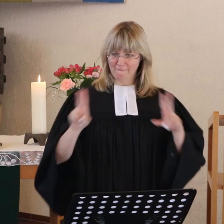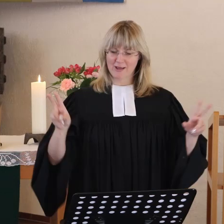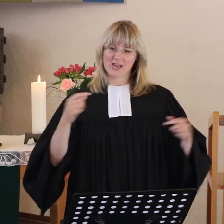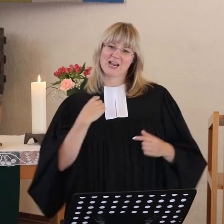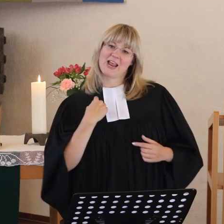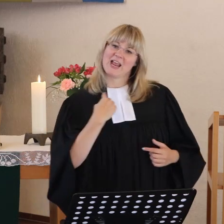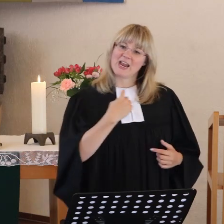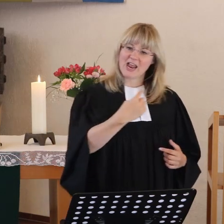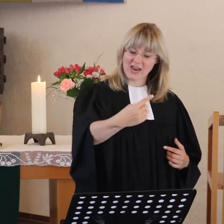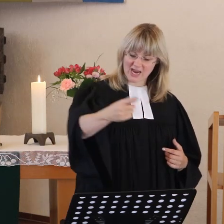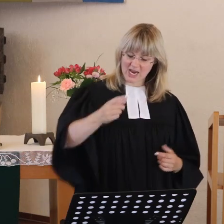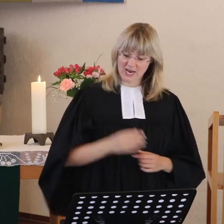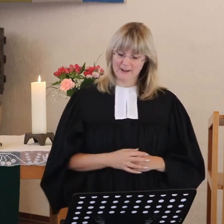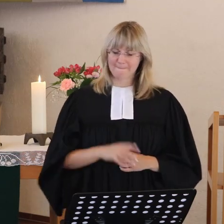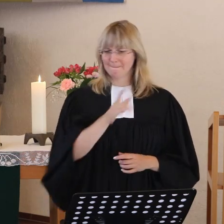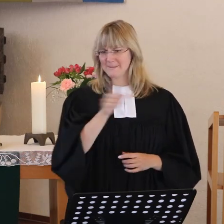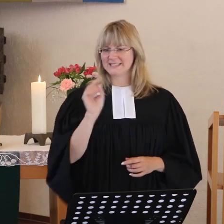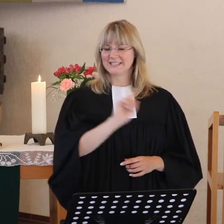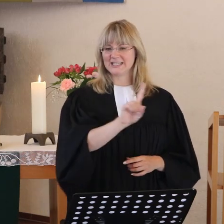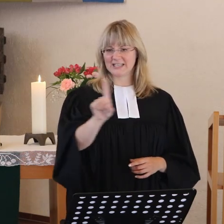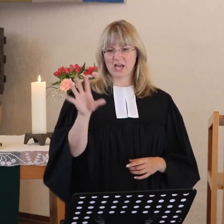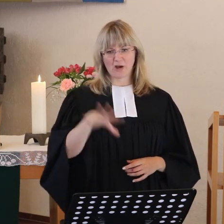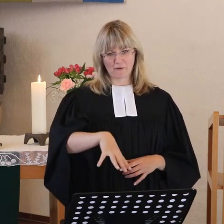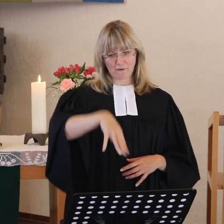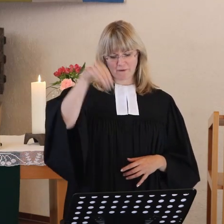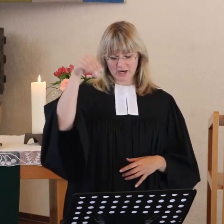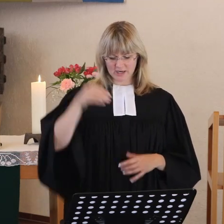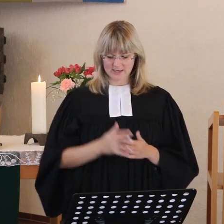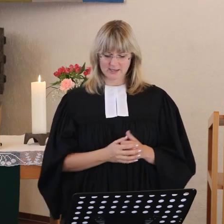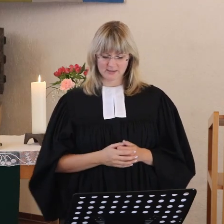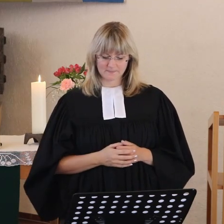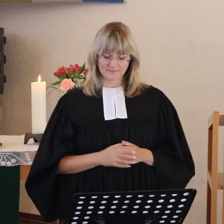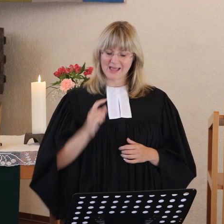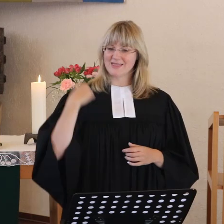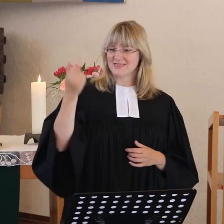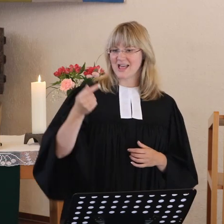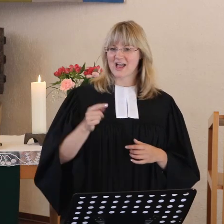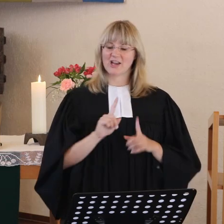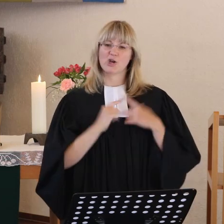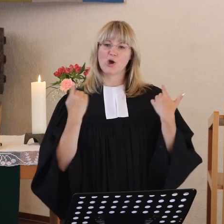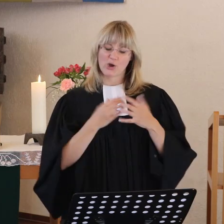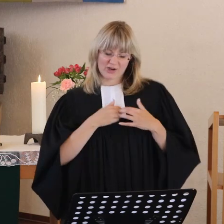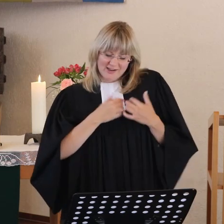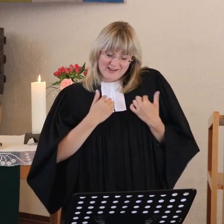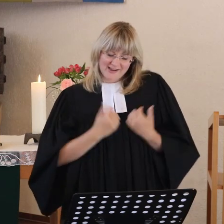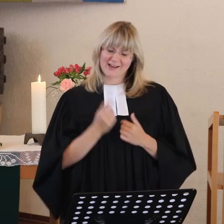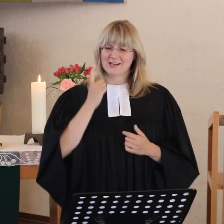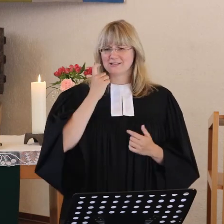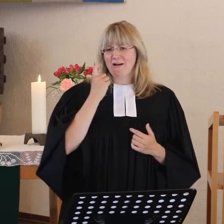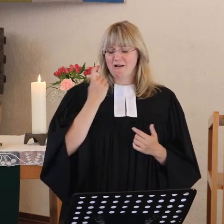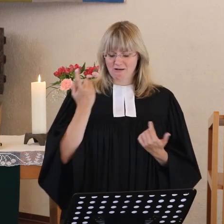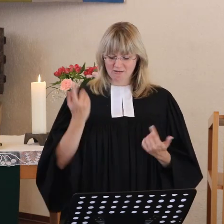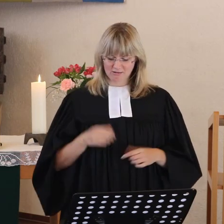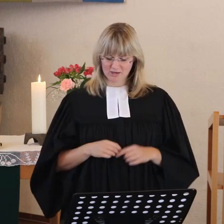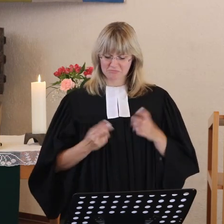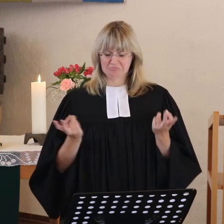Frieden. Jagt hinter ihm her, bis ihr ihn habt. Dann kann euer Herz ruhig mal